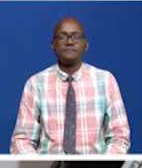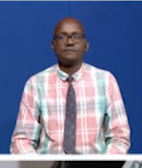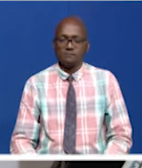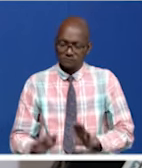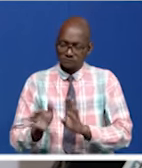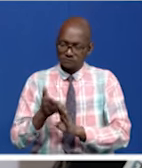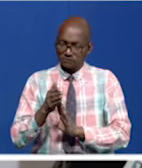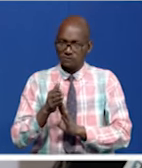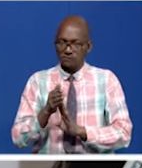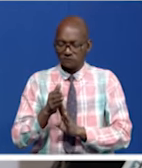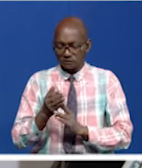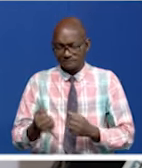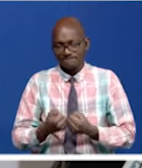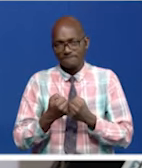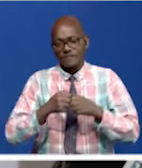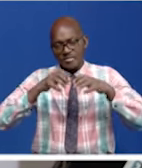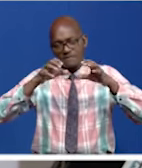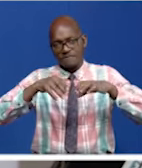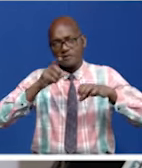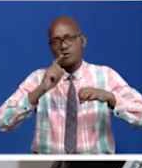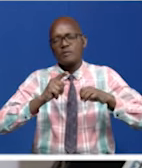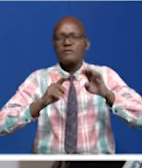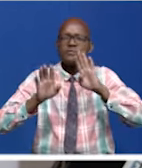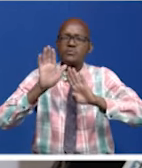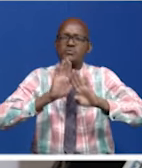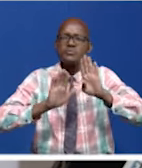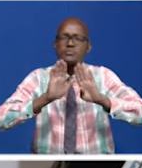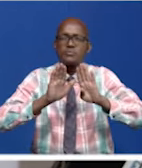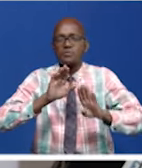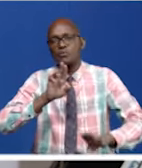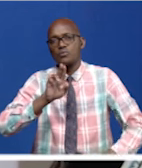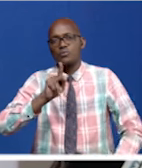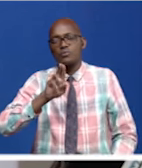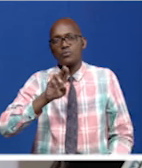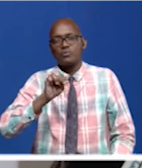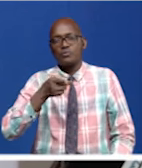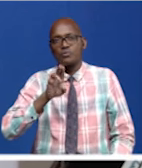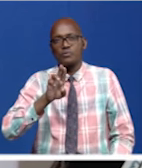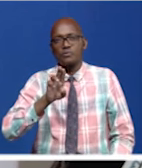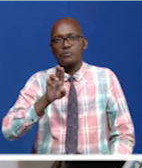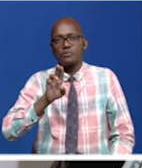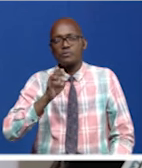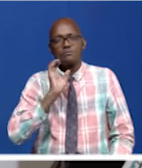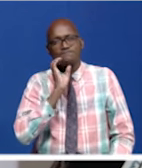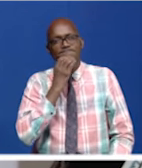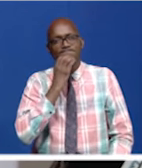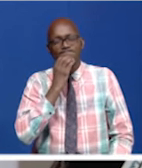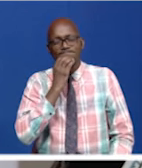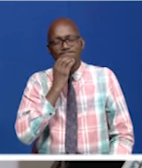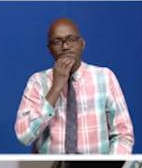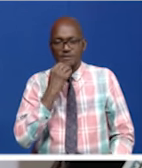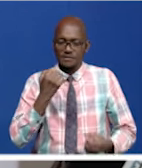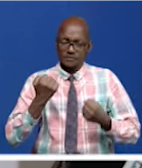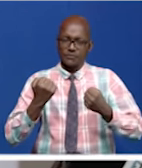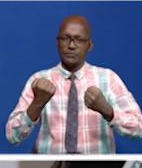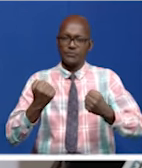Ajali kulikuwa na mvua ilikuwa inanyesha lakini kulikiwa na ukungu hivyo dereva kutokuwa makini kuendesha gari katika mazingira